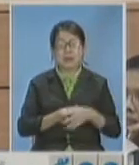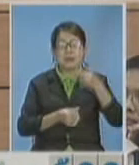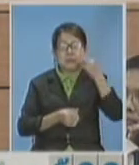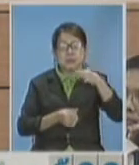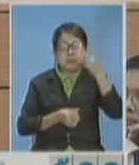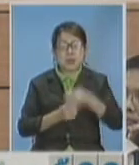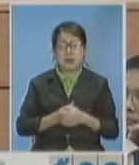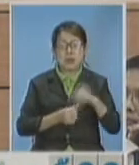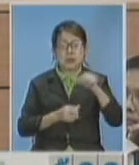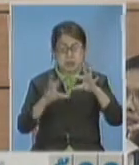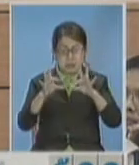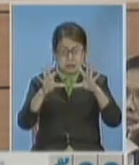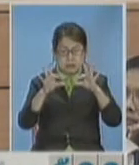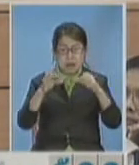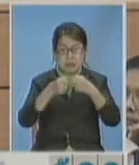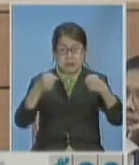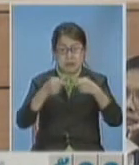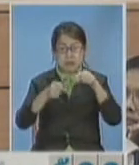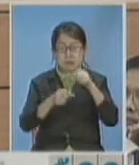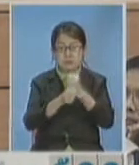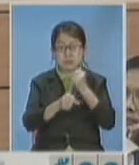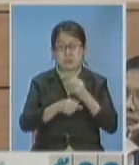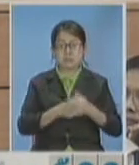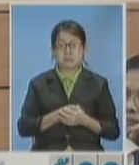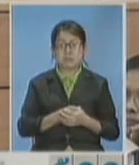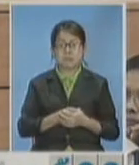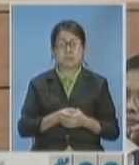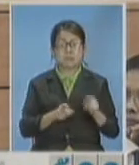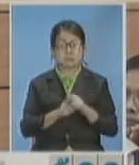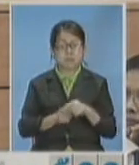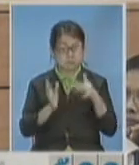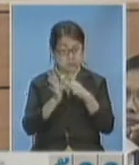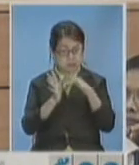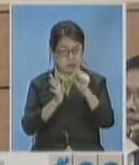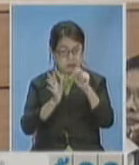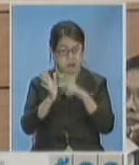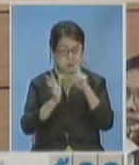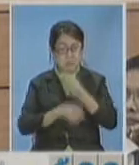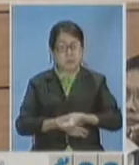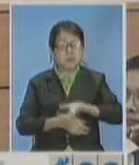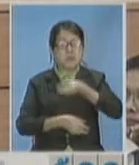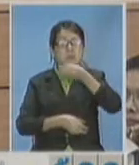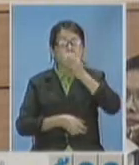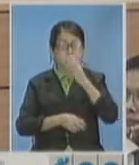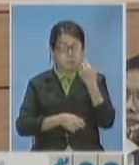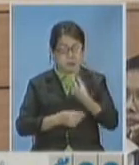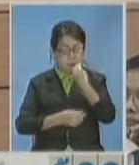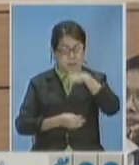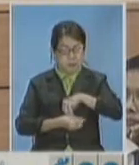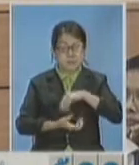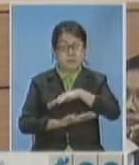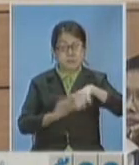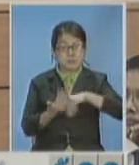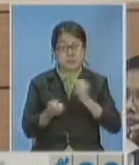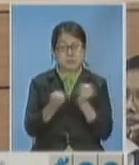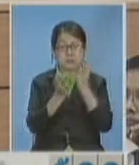ทำจากยางคารายาและเป็นสารที่ทำให้ก่อให้เกิดมะเร็งในอนาคตเช่นเดียวกันแต่หน่วยงาน